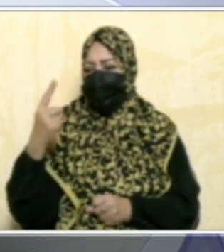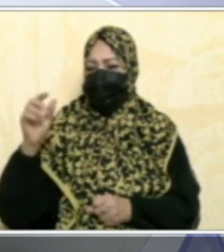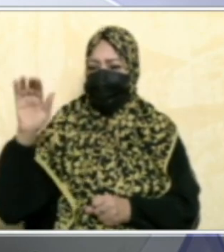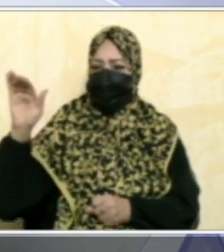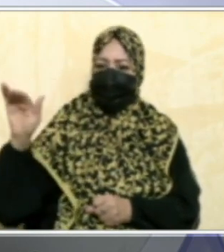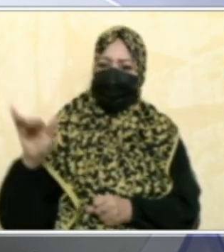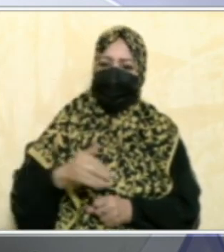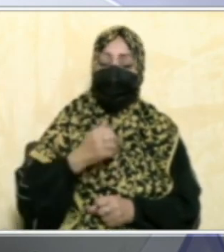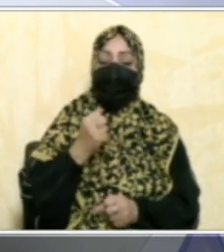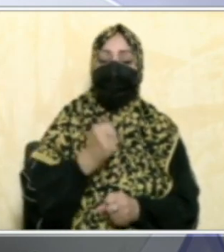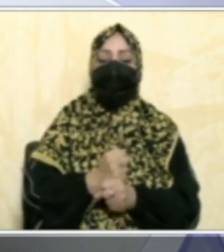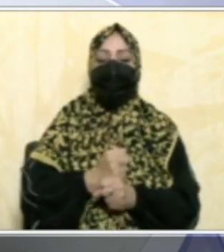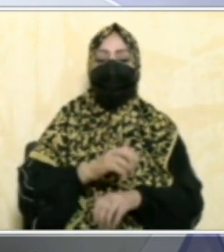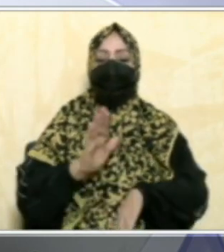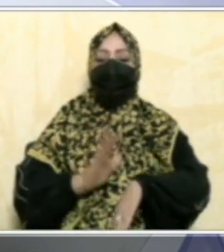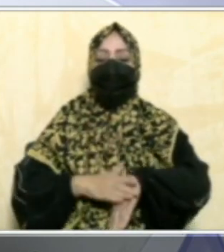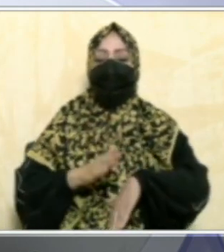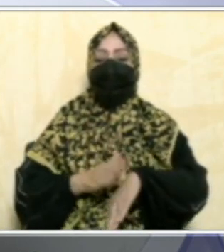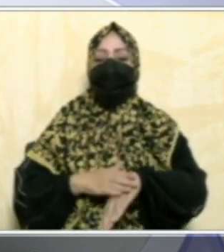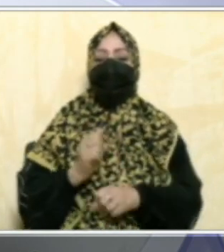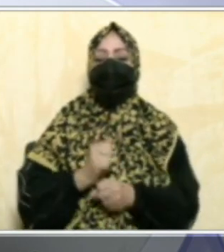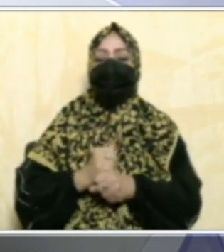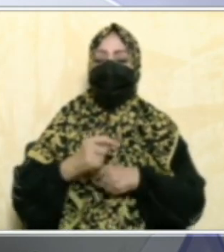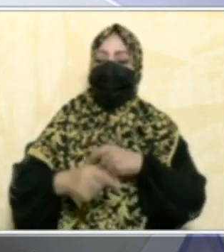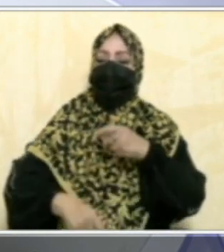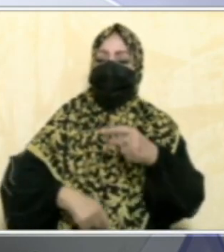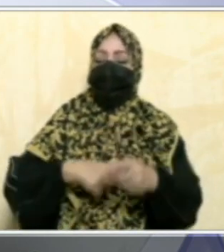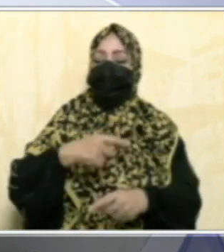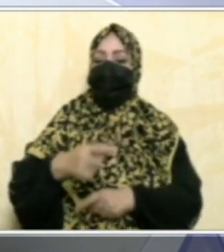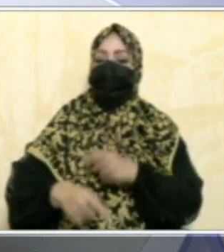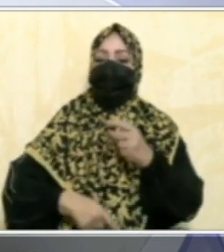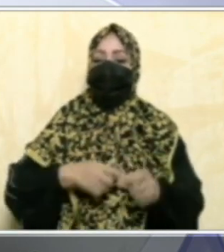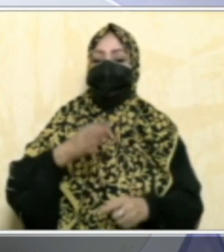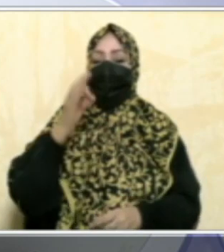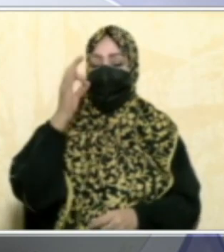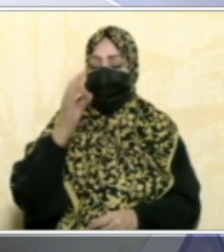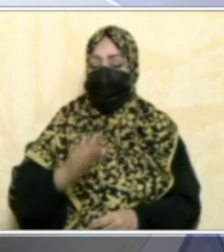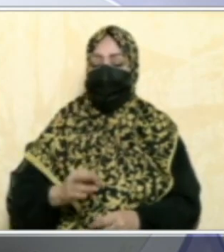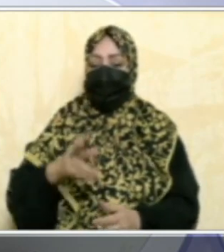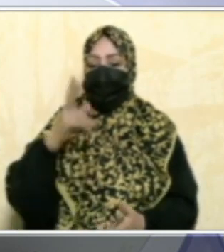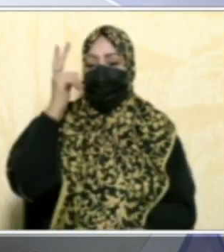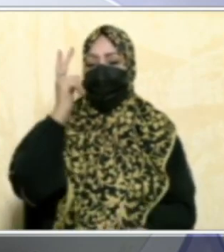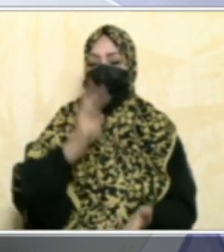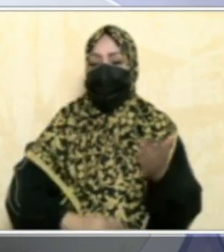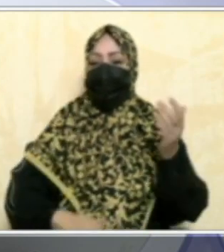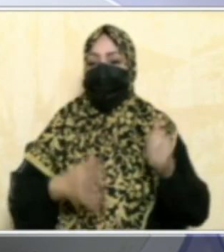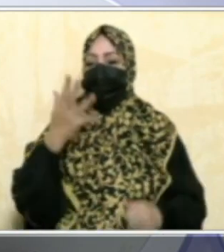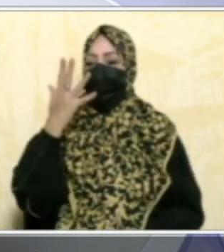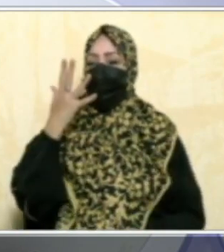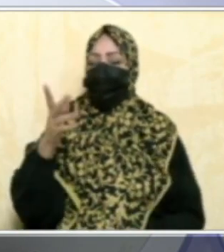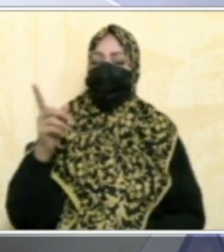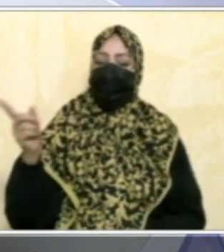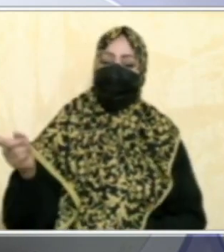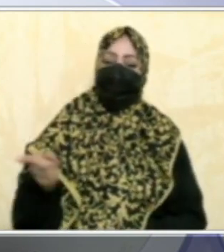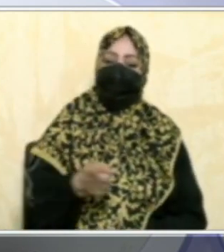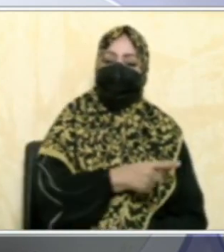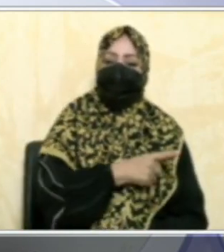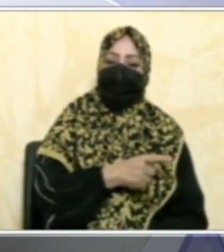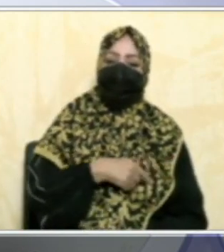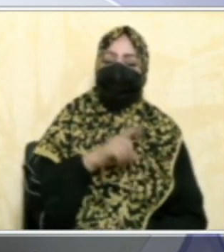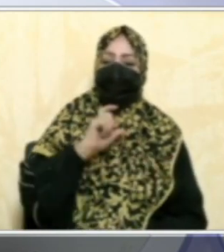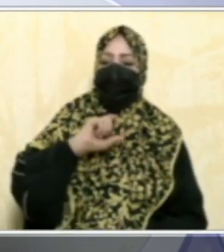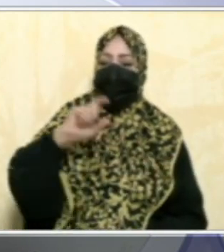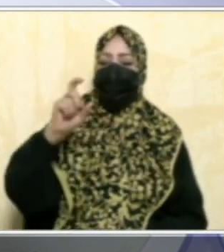مع الدولة على دوام كامل لمدة 5 أيام في الأسبوع، فليس لمدير العمل أن يستثني هذا